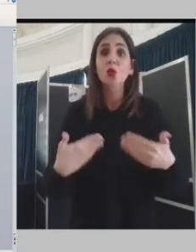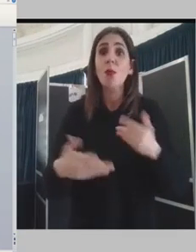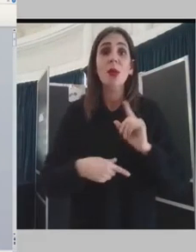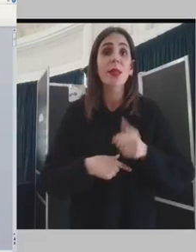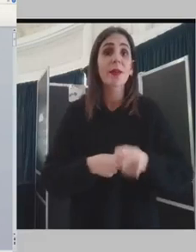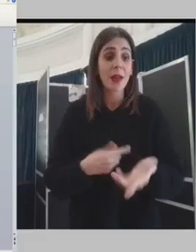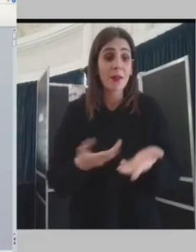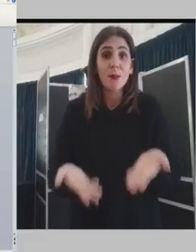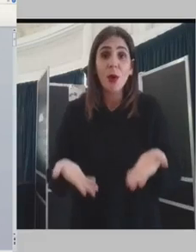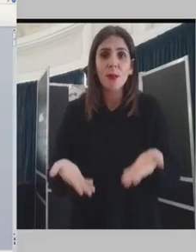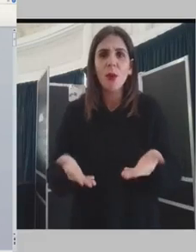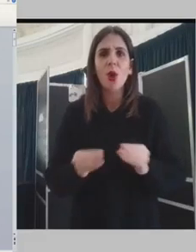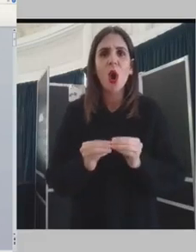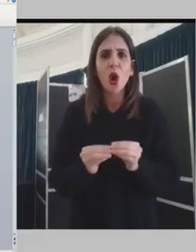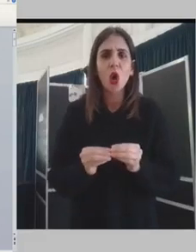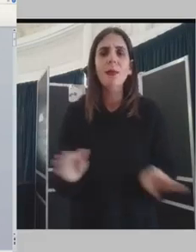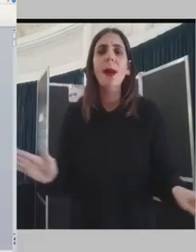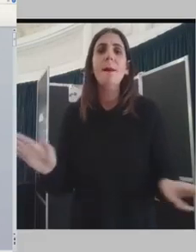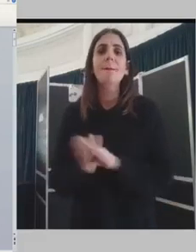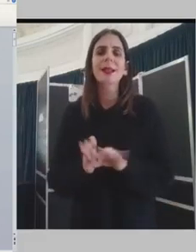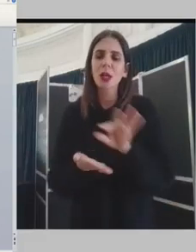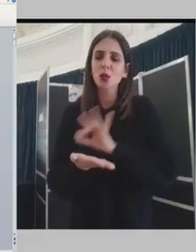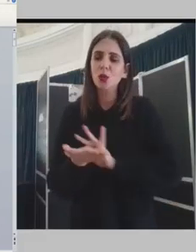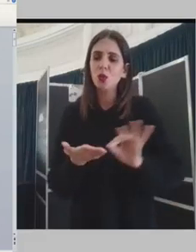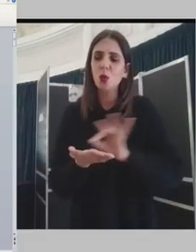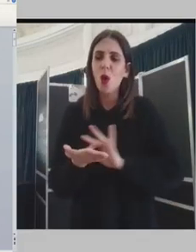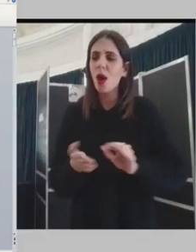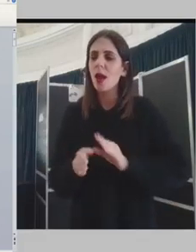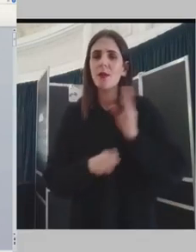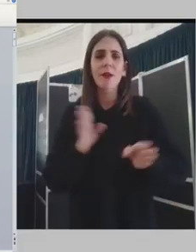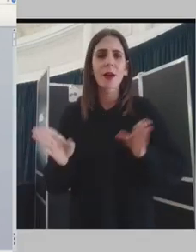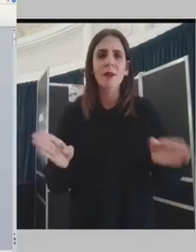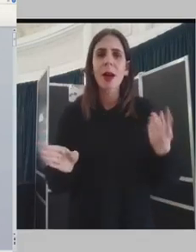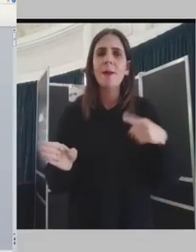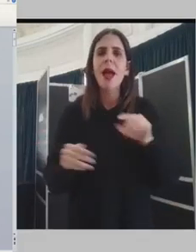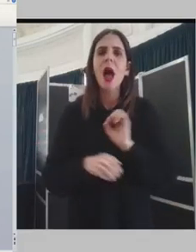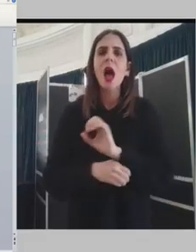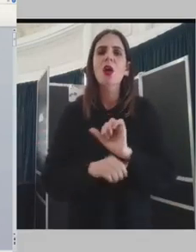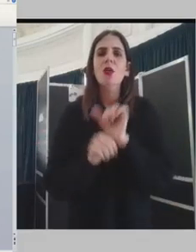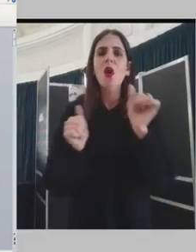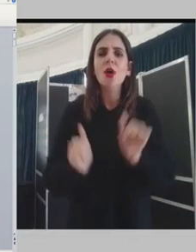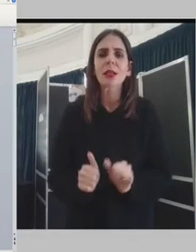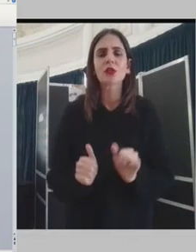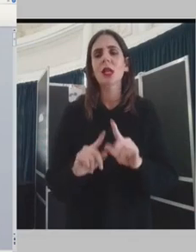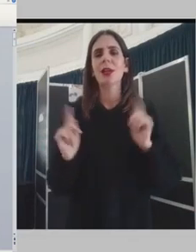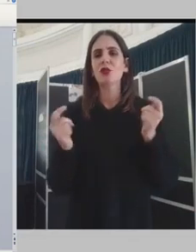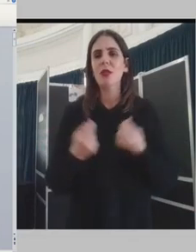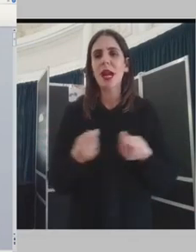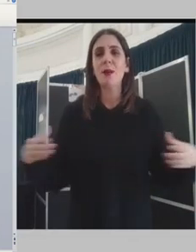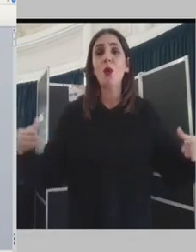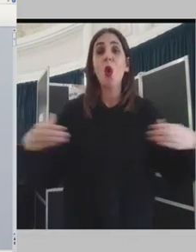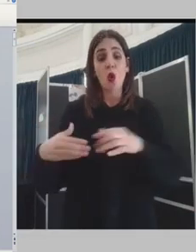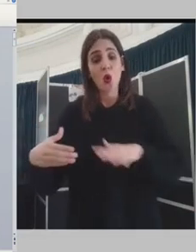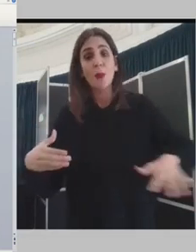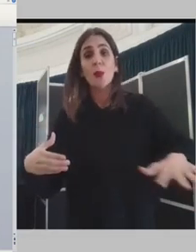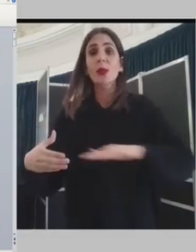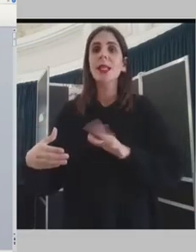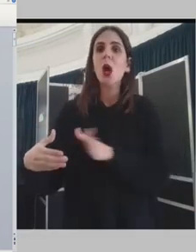a partire dalle scuole il più diffusamente possibile in tutta la comunità e,